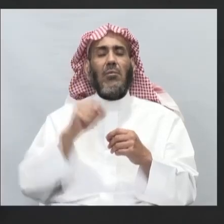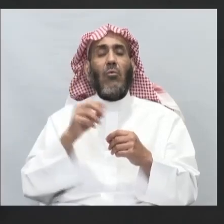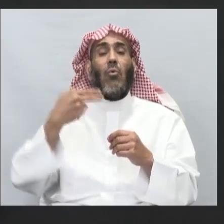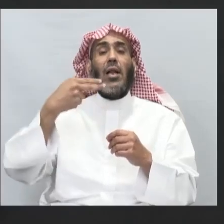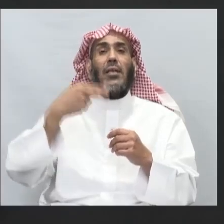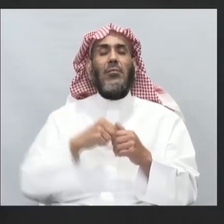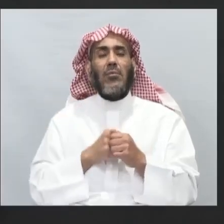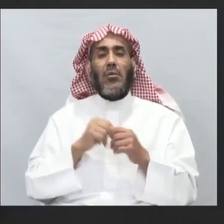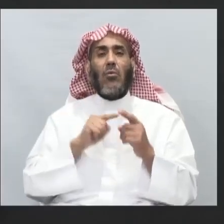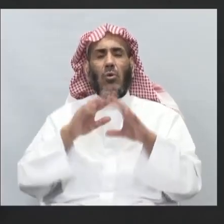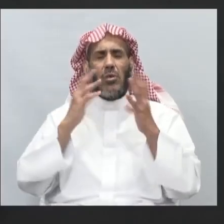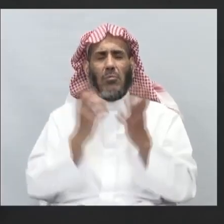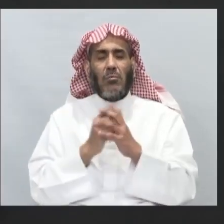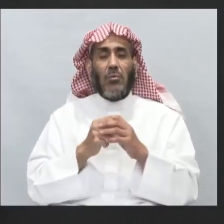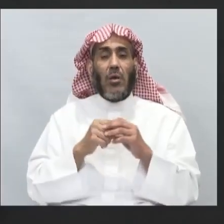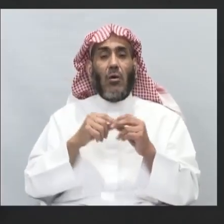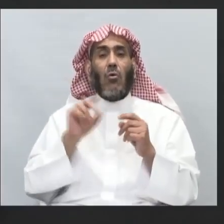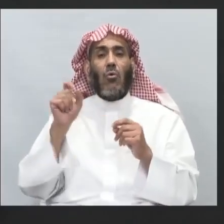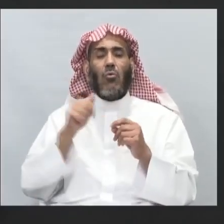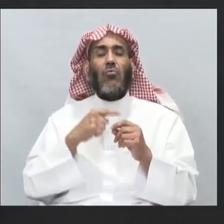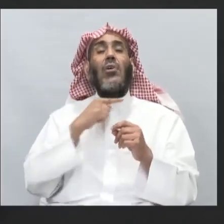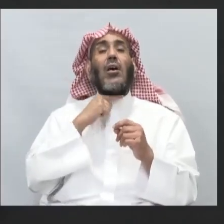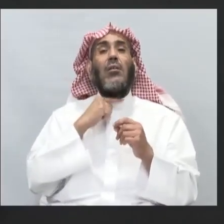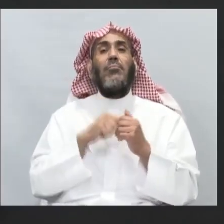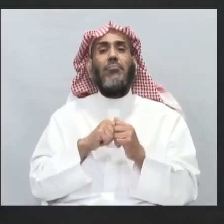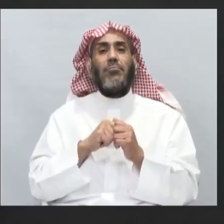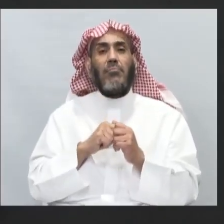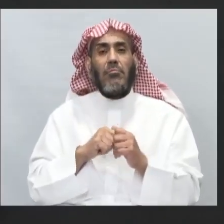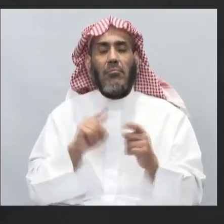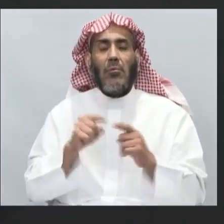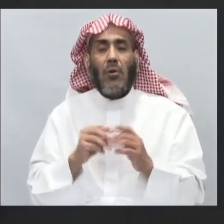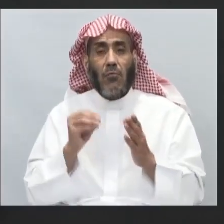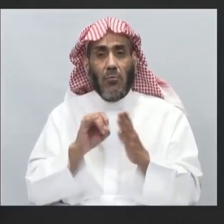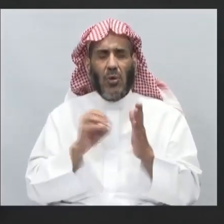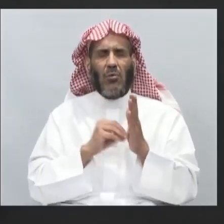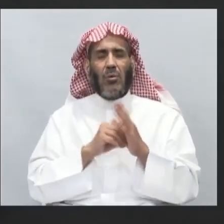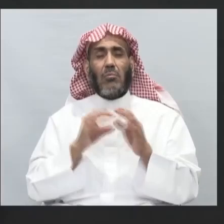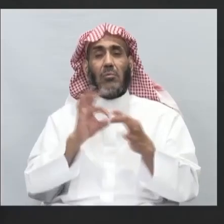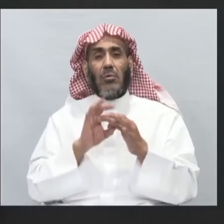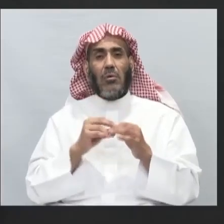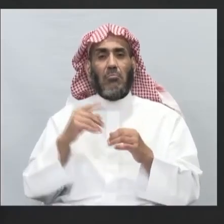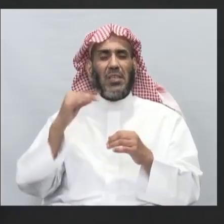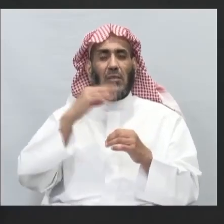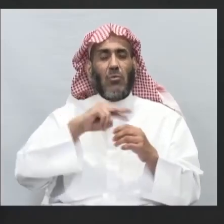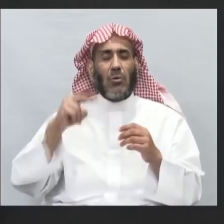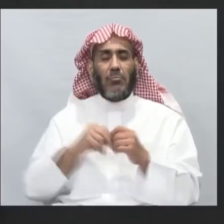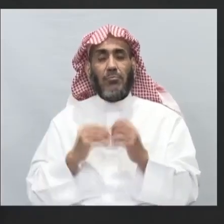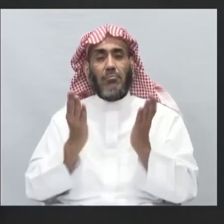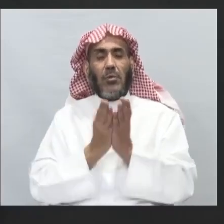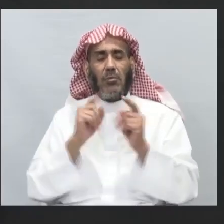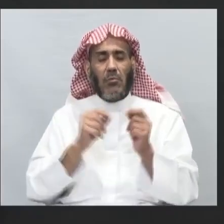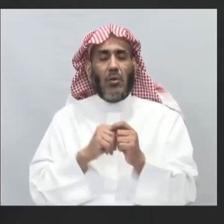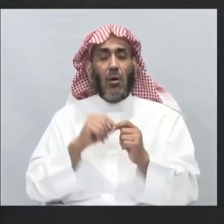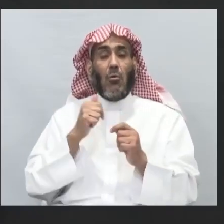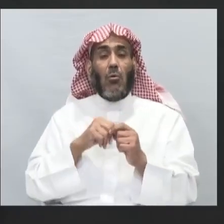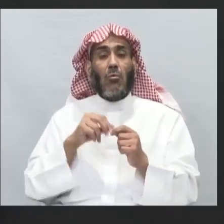العين والجميع يعلم انها حروف حلقيه وتذكرون ايضا في مواد اخرى متعلقه بالتجويد وغيرها درستم انها من